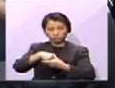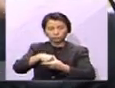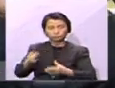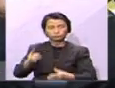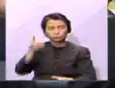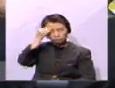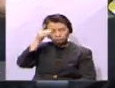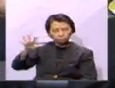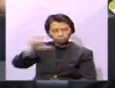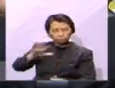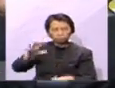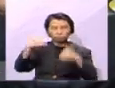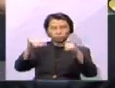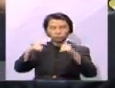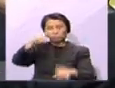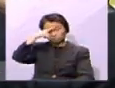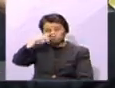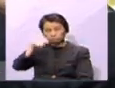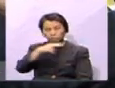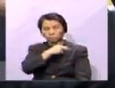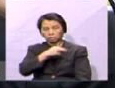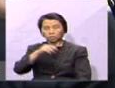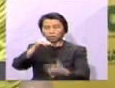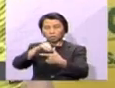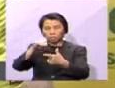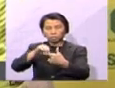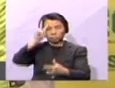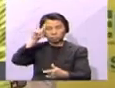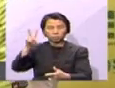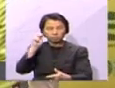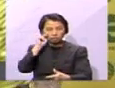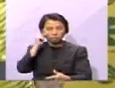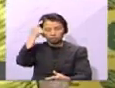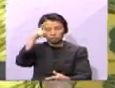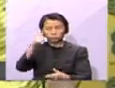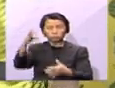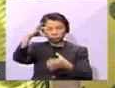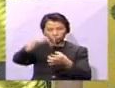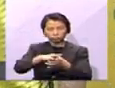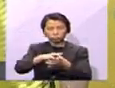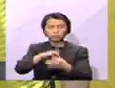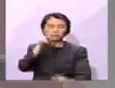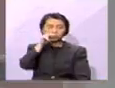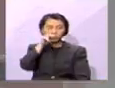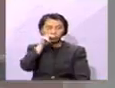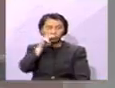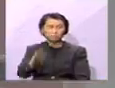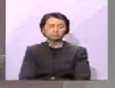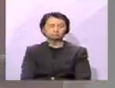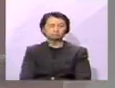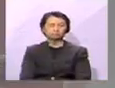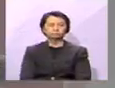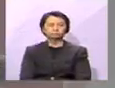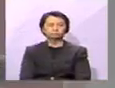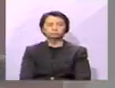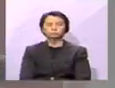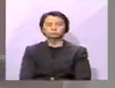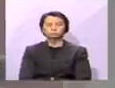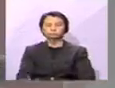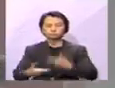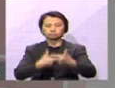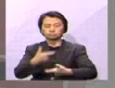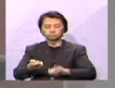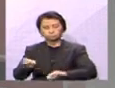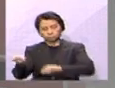mangkan kemanem Indonesia atau Vietnam bakal beraksi untuk Kedah musim ini berh kesaingan Liga